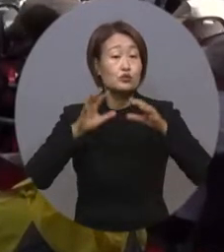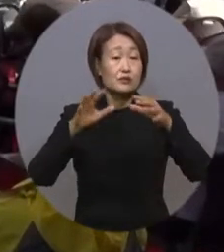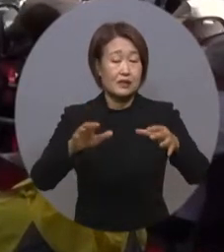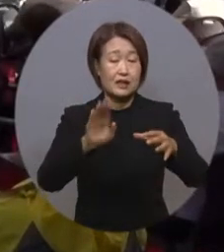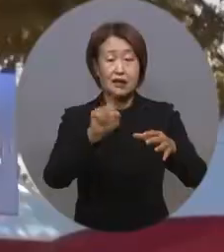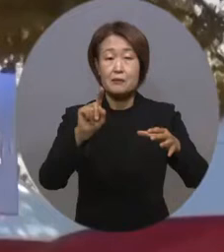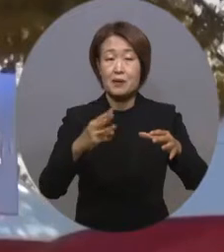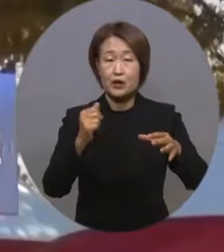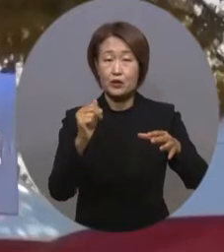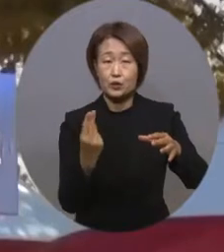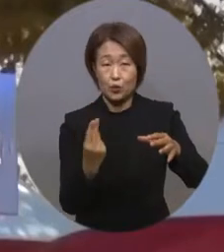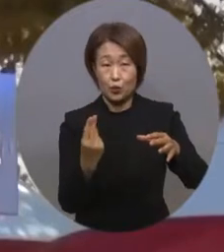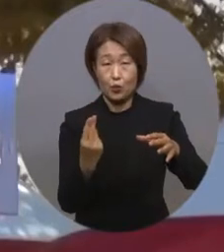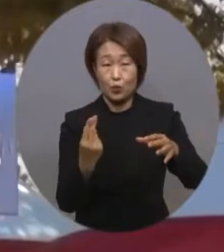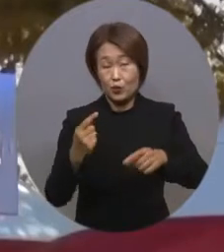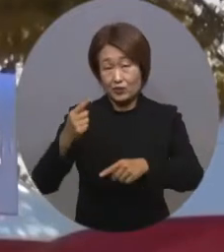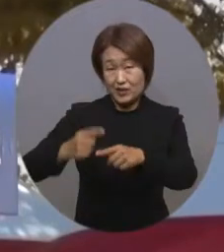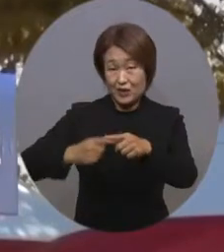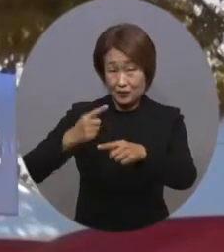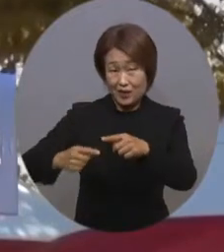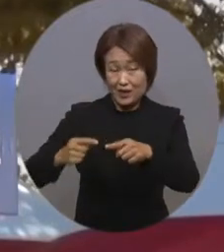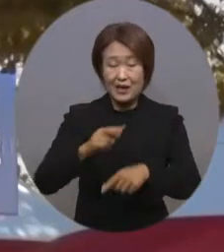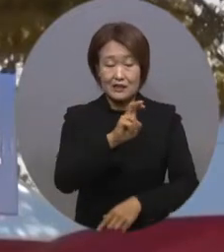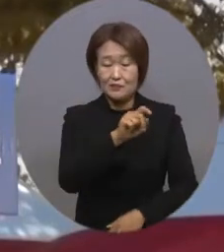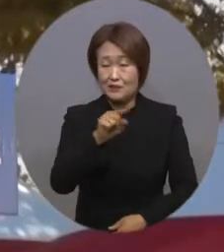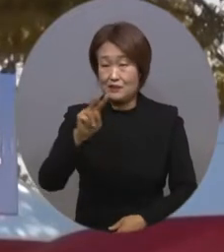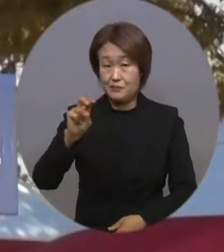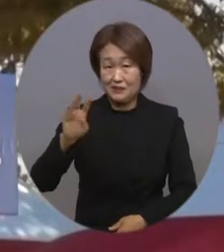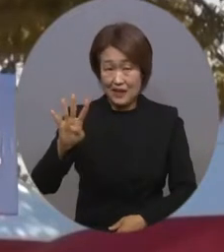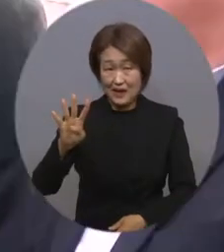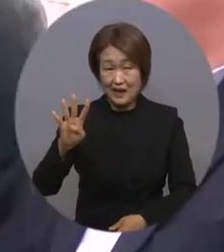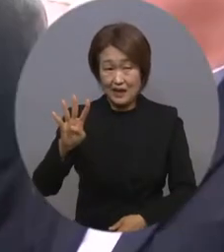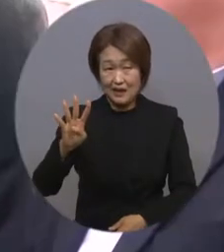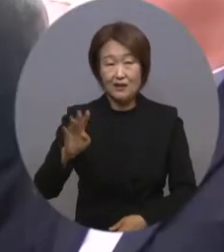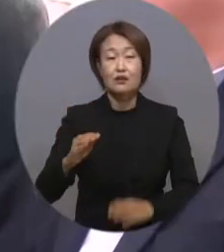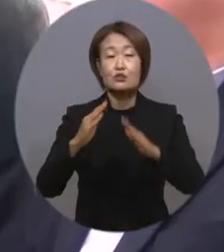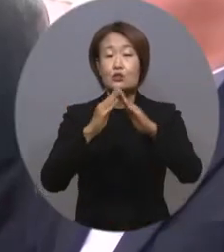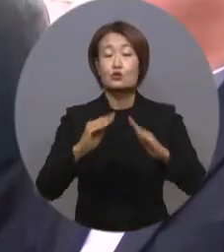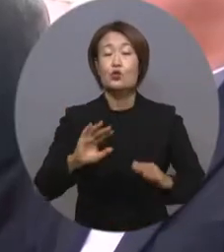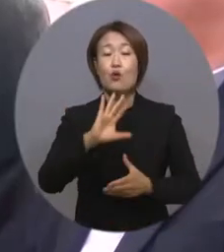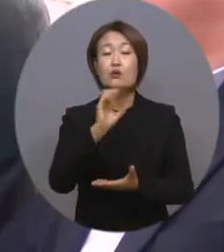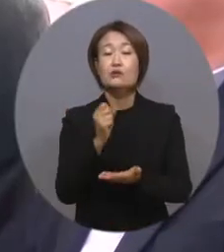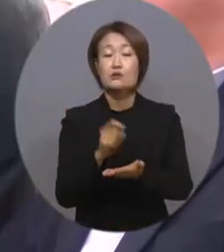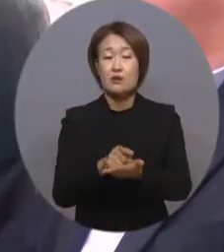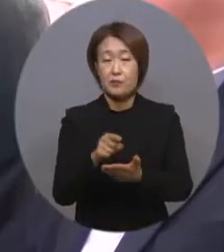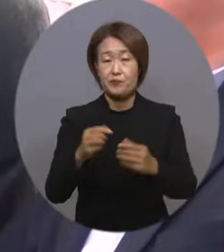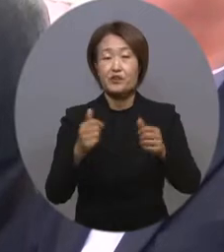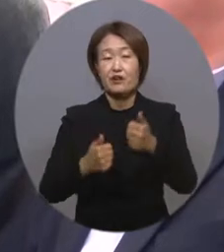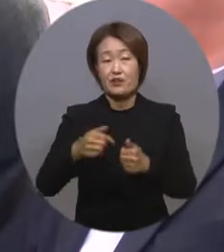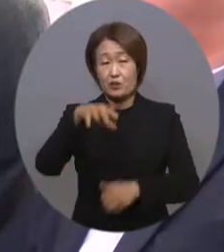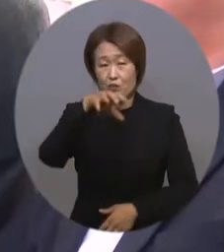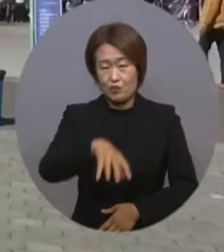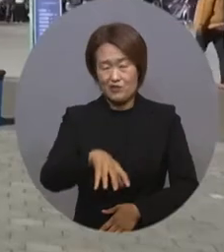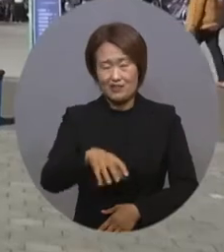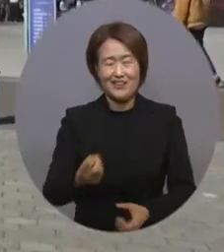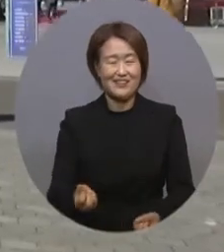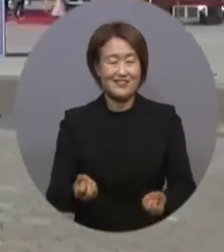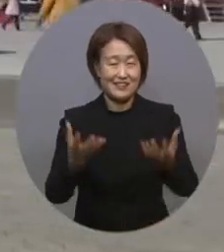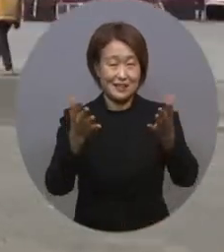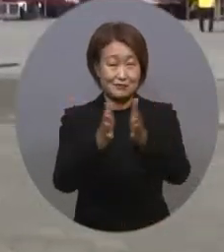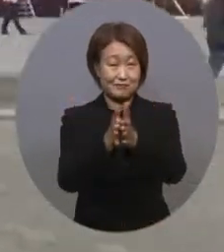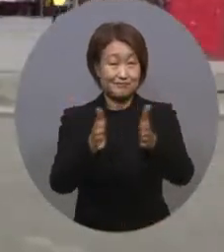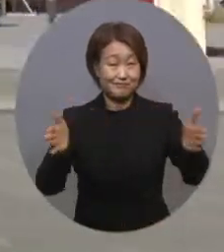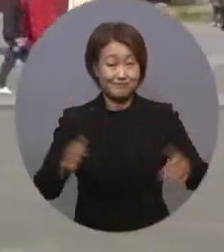전주국제발효식품엑스포가 20일부터 24일까지 5일 동안 전주 월드컵 경기장에서 성황리에 개최됐습니다.